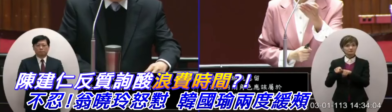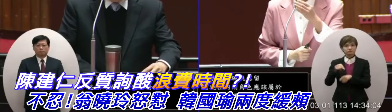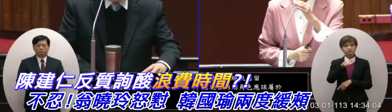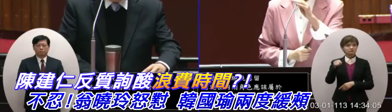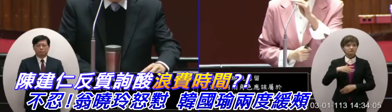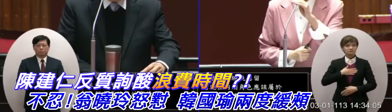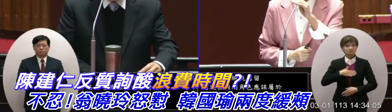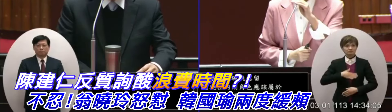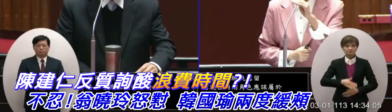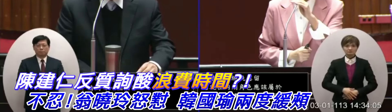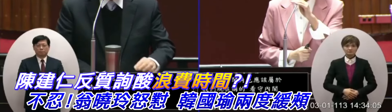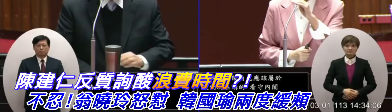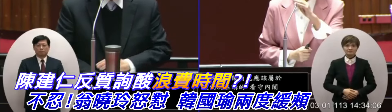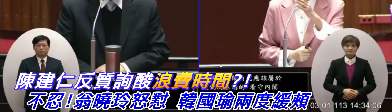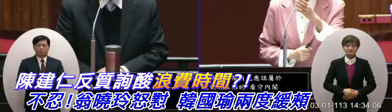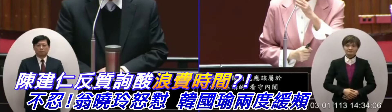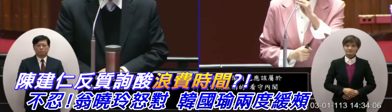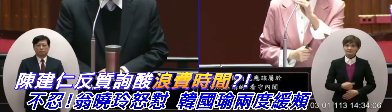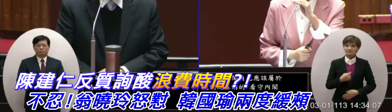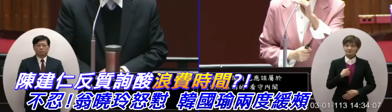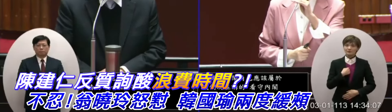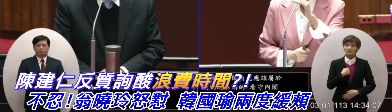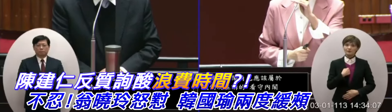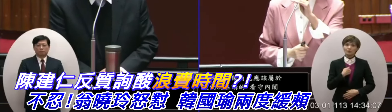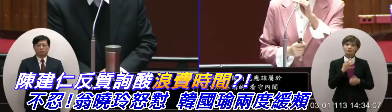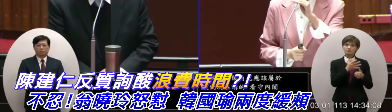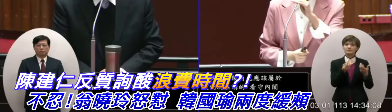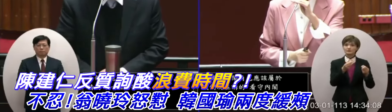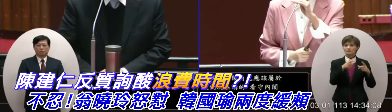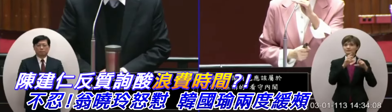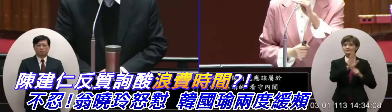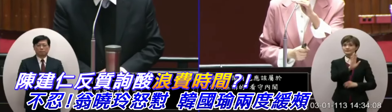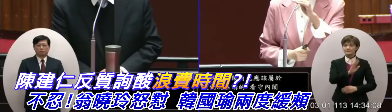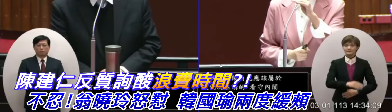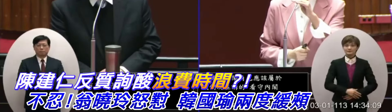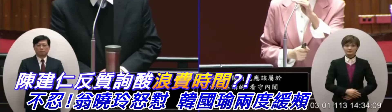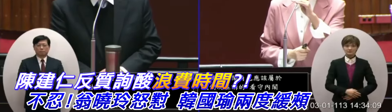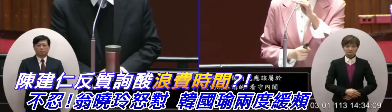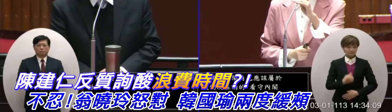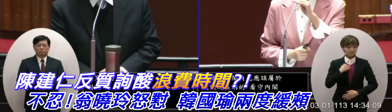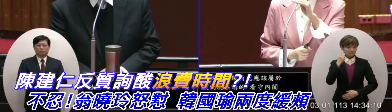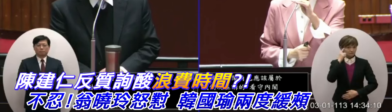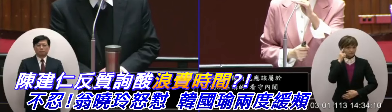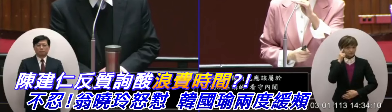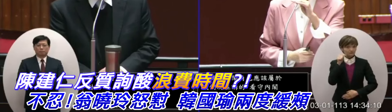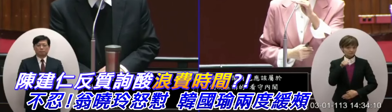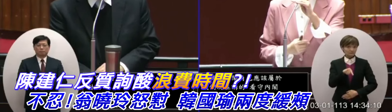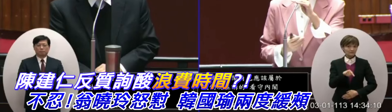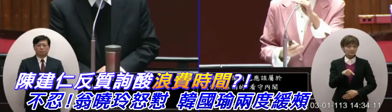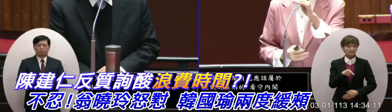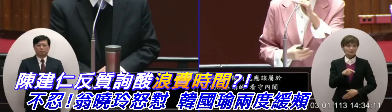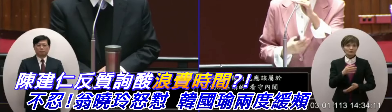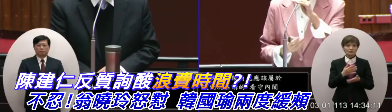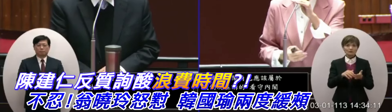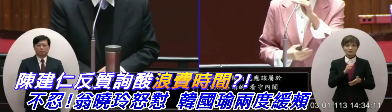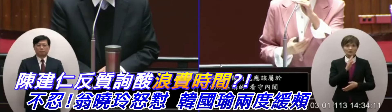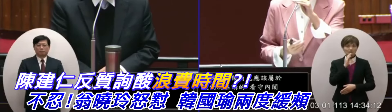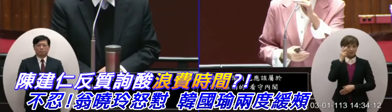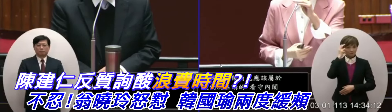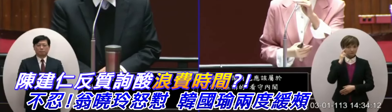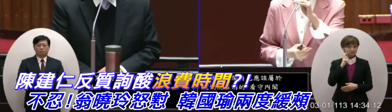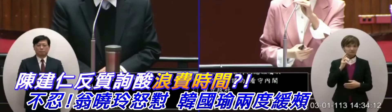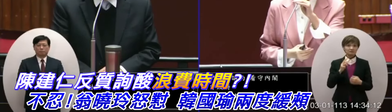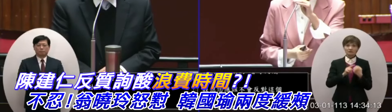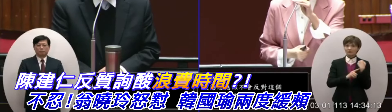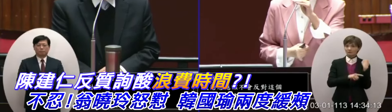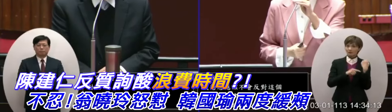就 我就想说，您不用抢答。我想这个部分来说，这个就是一个宪政的学理，宪